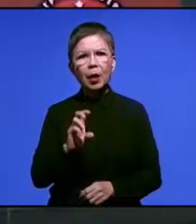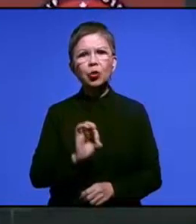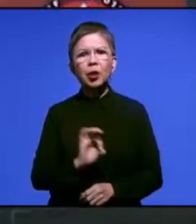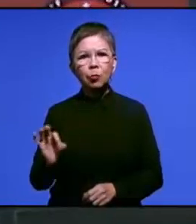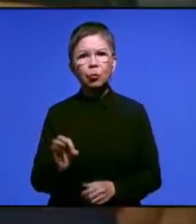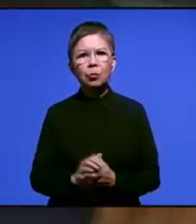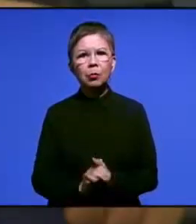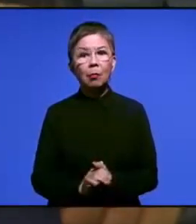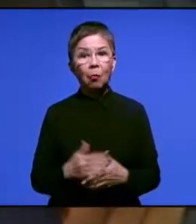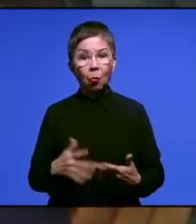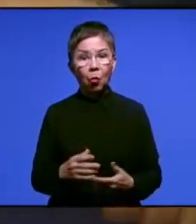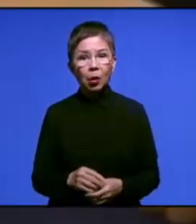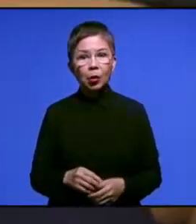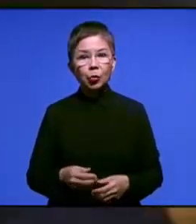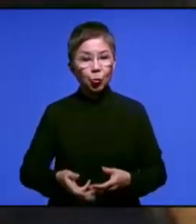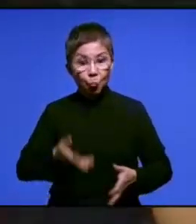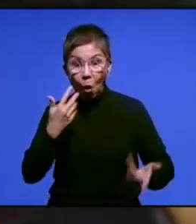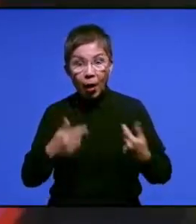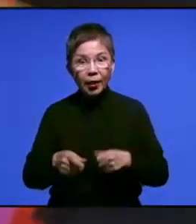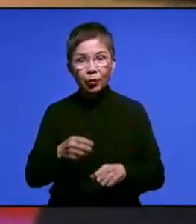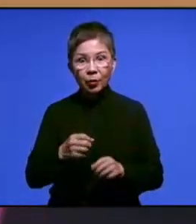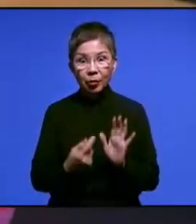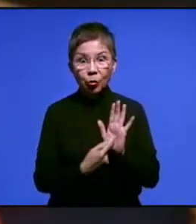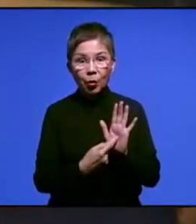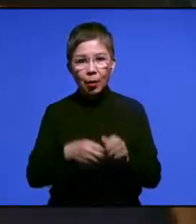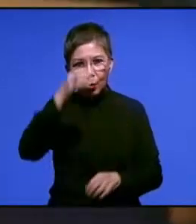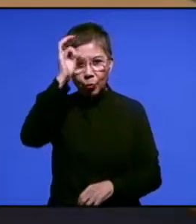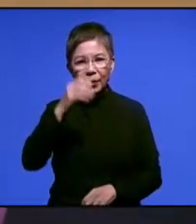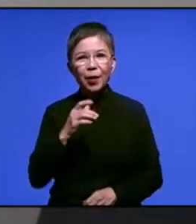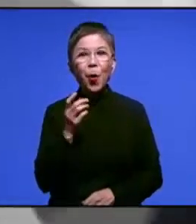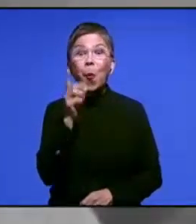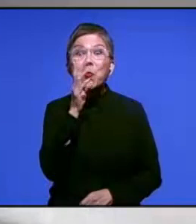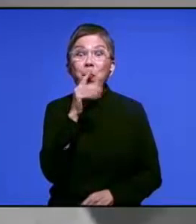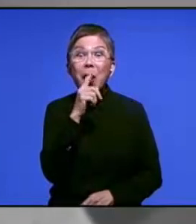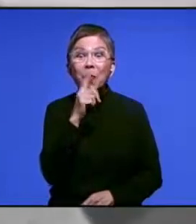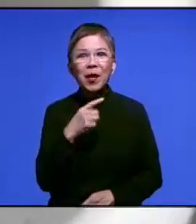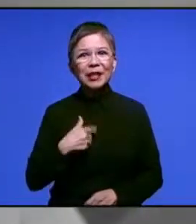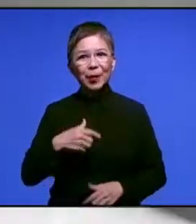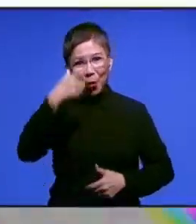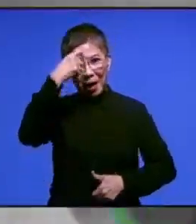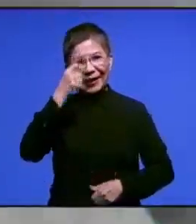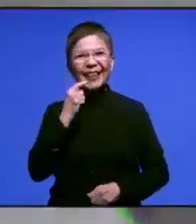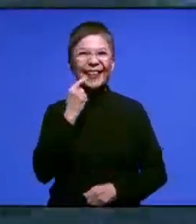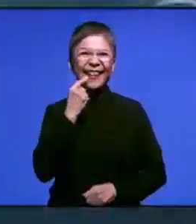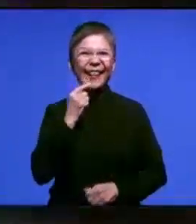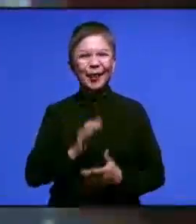ribu rupiah. Untuk membongkar aksi pelaku, polisi bahkan menyamar sebagai pasien.